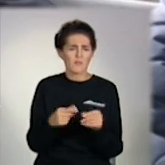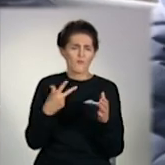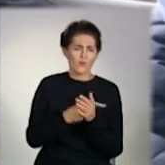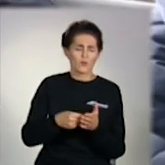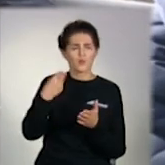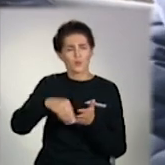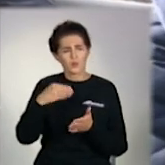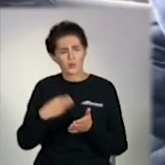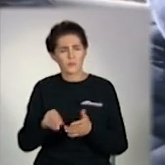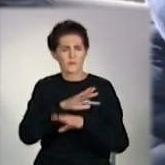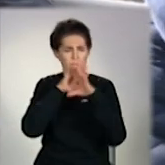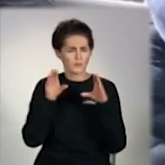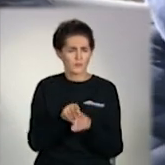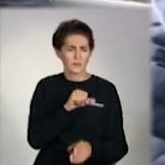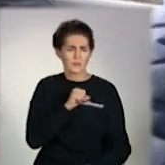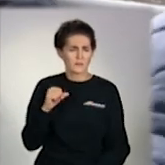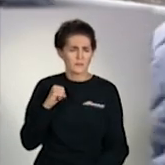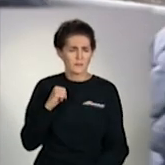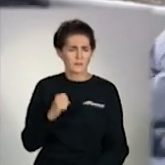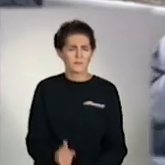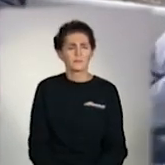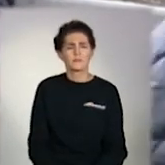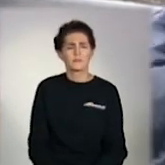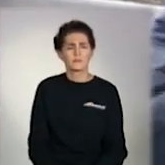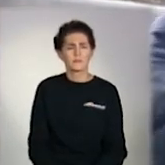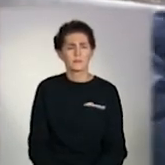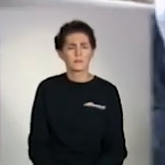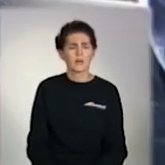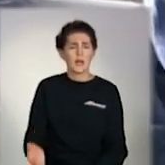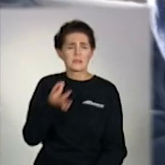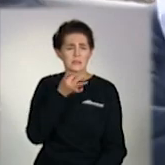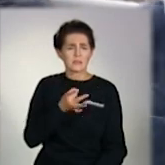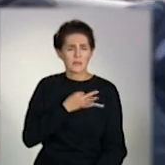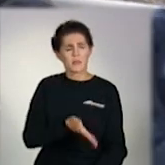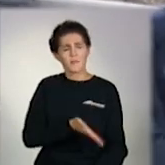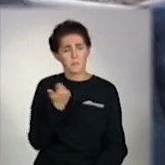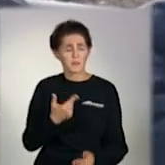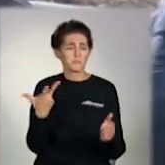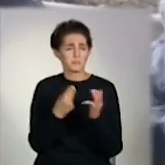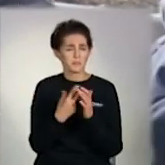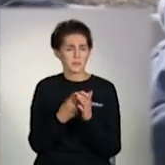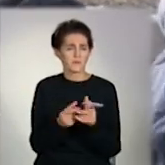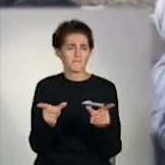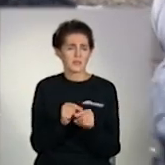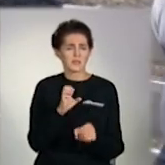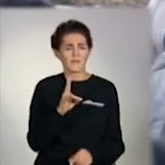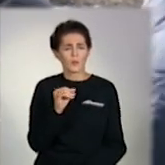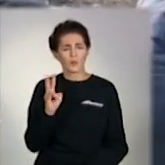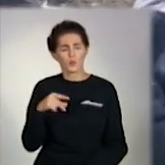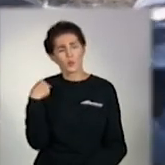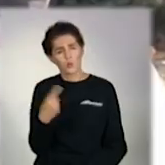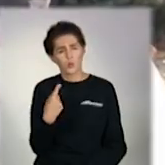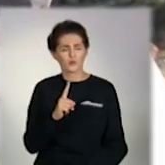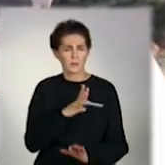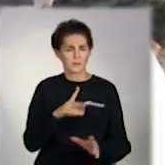покупав її і прочее. Просто нам сказав, що підемте прив'ємося, щоб з внуком могли гуляти хорошо і